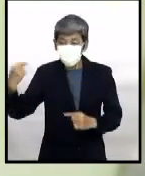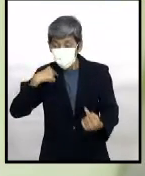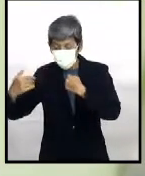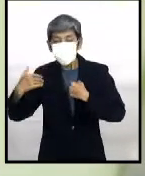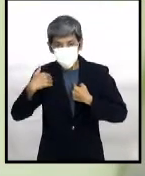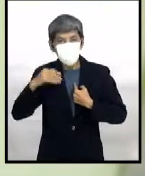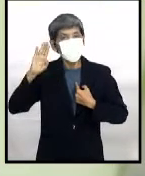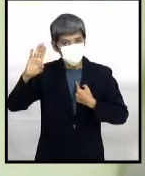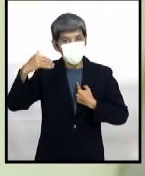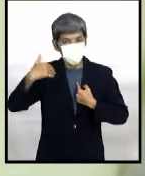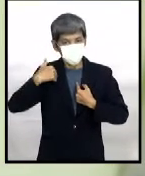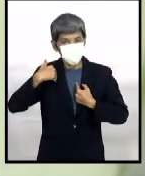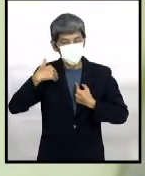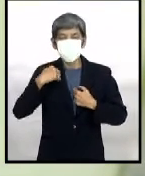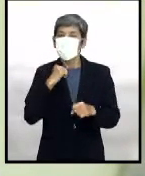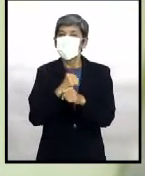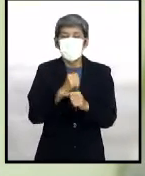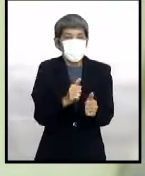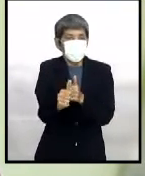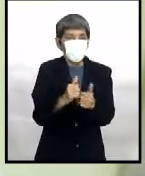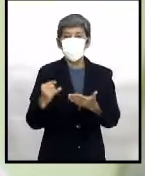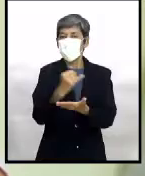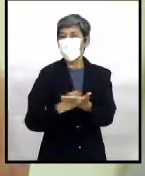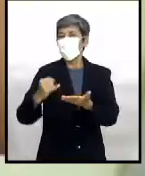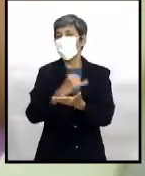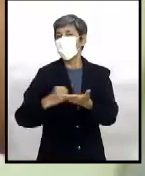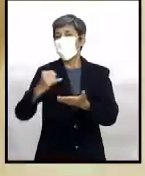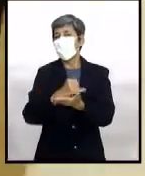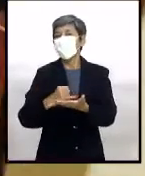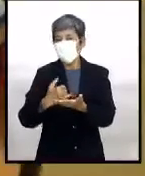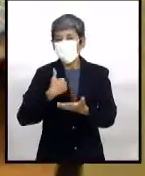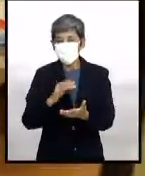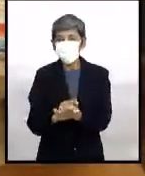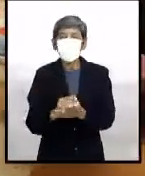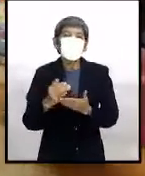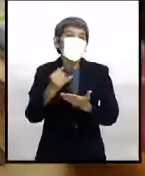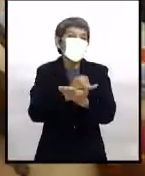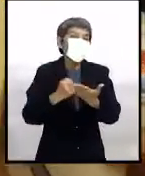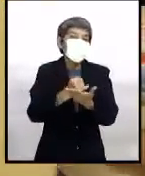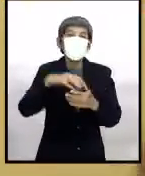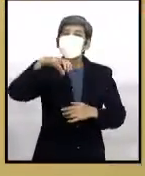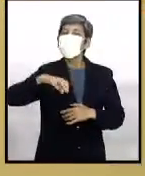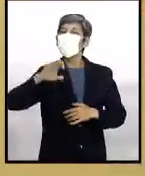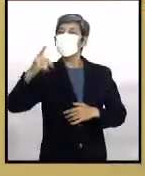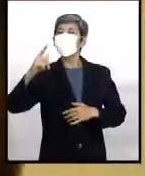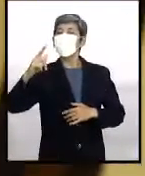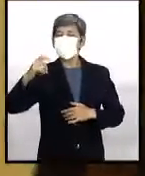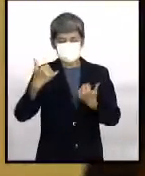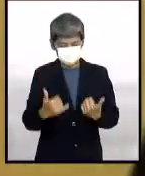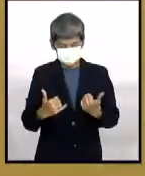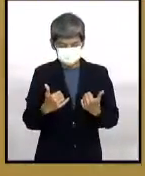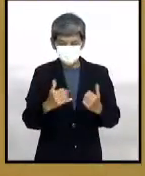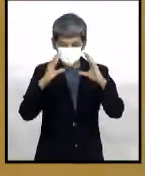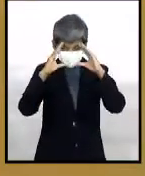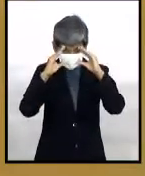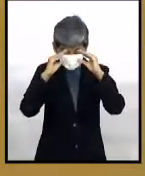าพอดีจะมีบริษัทสุขภัณฑ์เขาจัดประกวดวาดรูปในสุขภัณฑ์เขาเนี่ยฮะที่งานที่เมืองทอง ขาจะเสร็จวันนี้ต